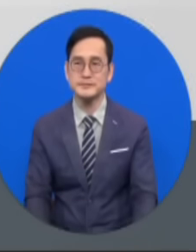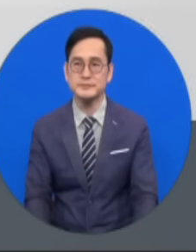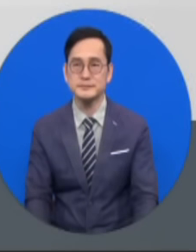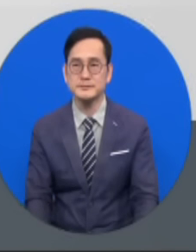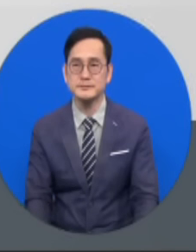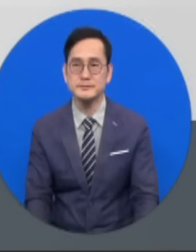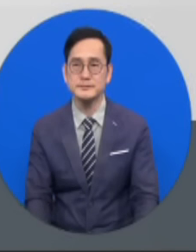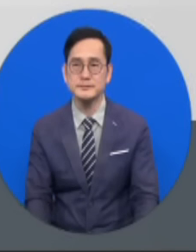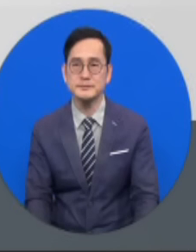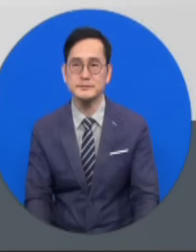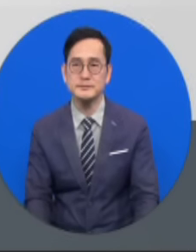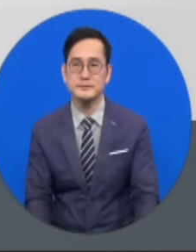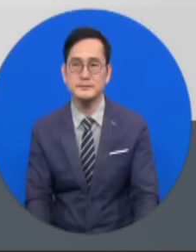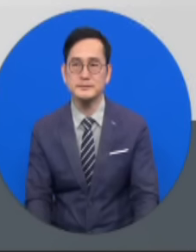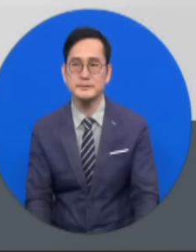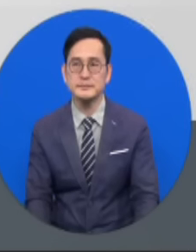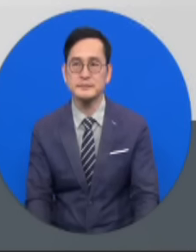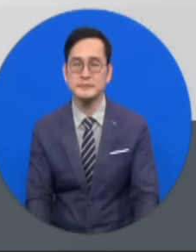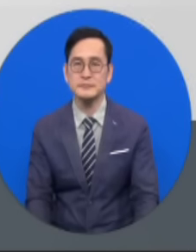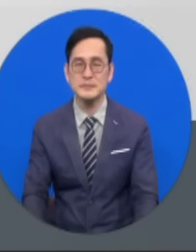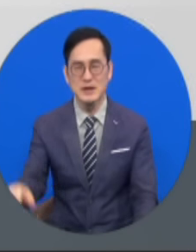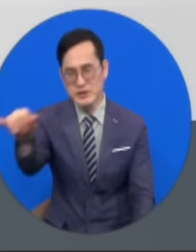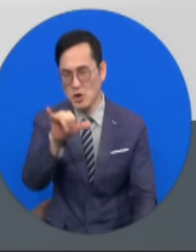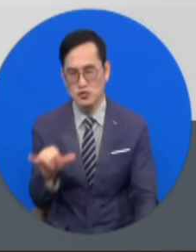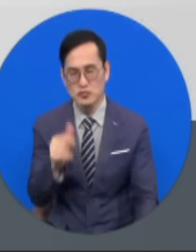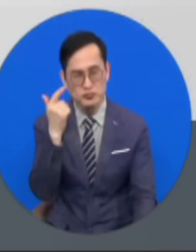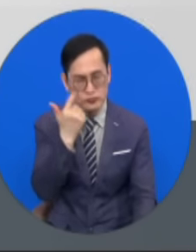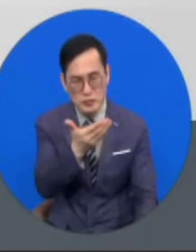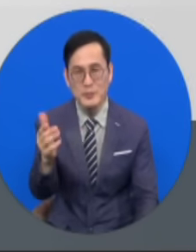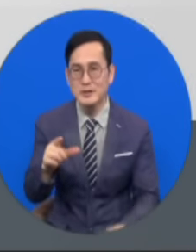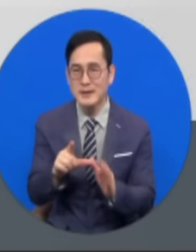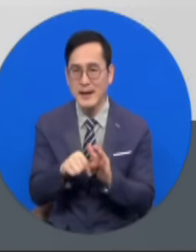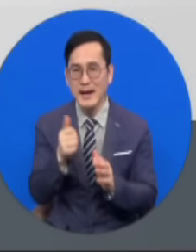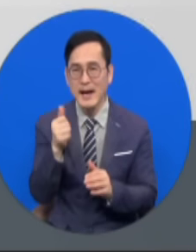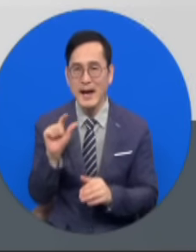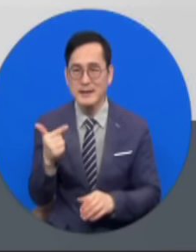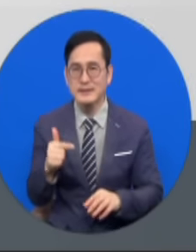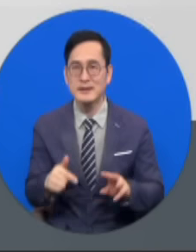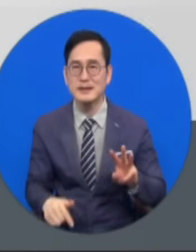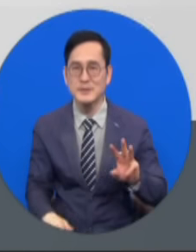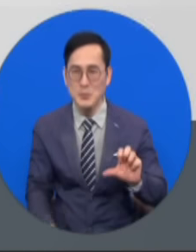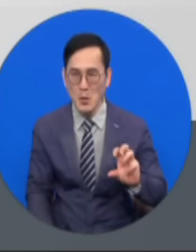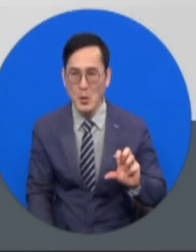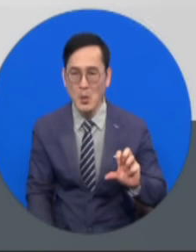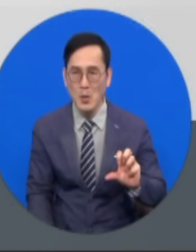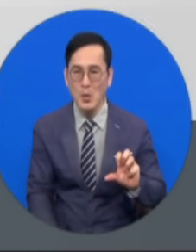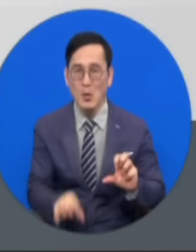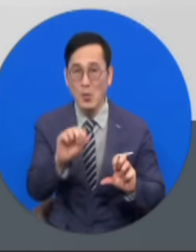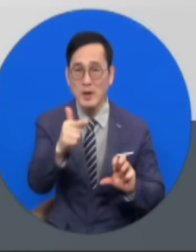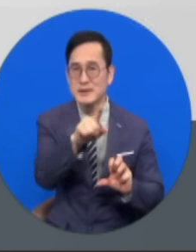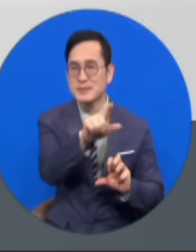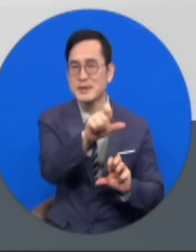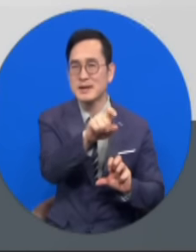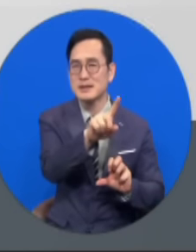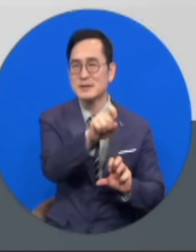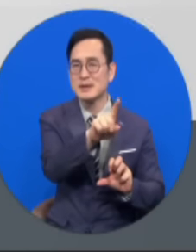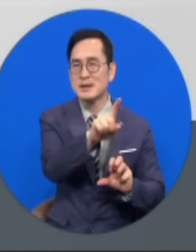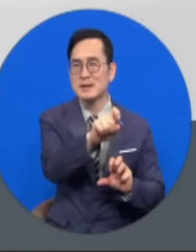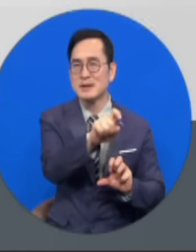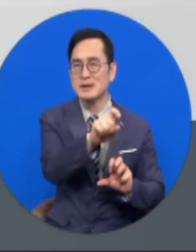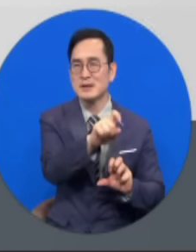공개합니다 자 일단 전체 응답자들 사이에서 한동훈 후보가 35.0% 원일용 후보가 11.3% 나경훈